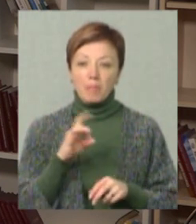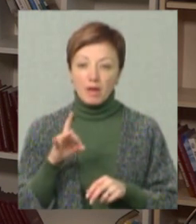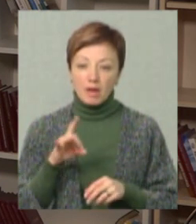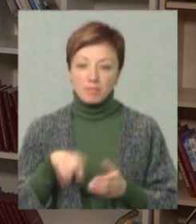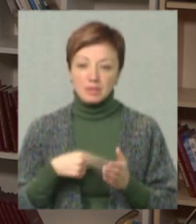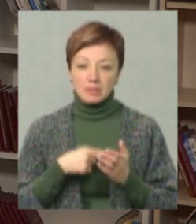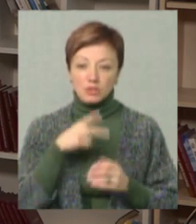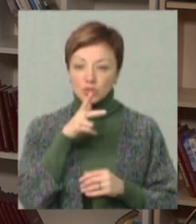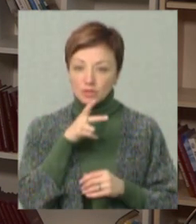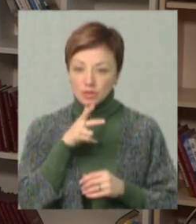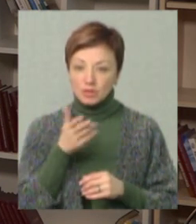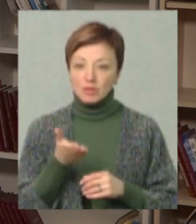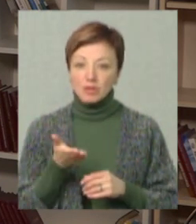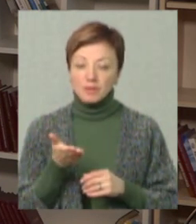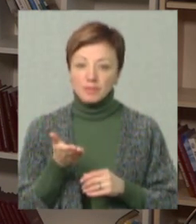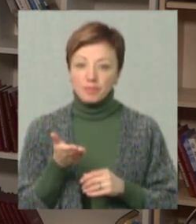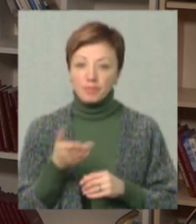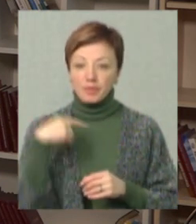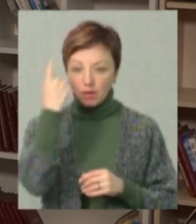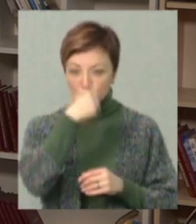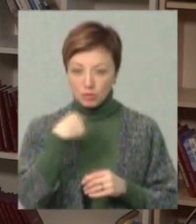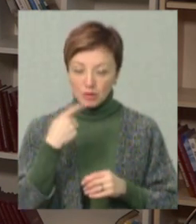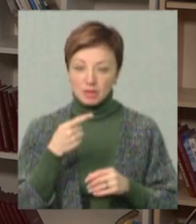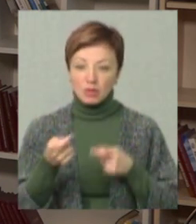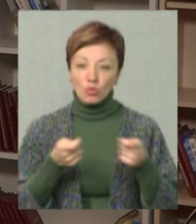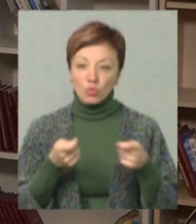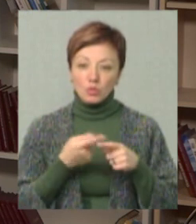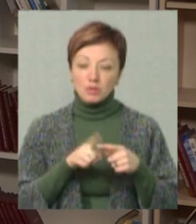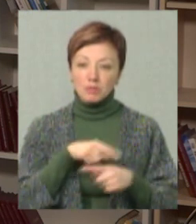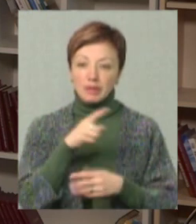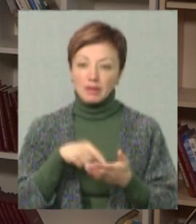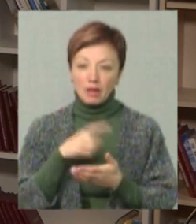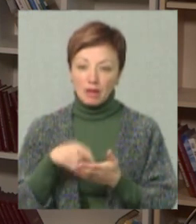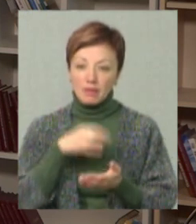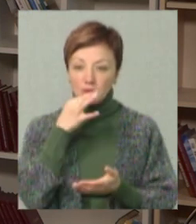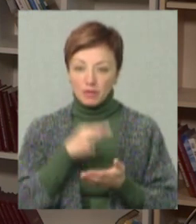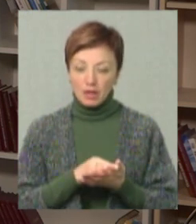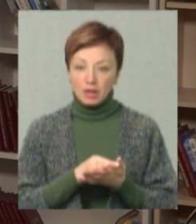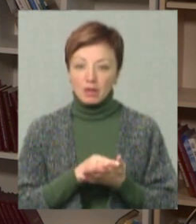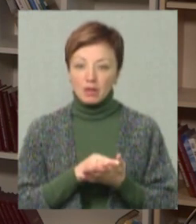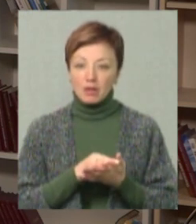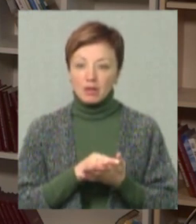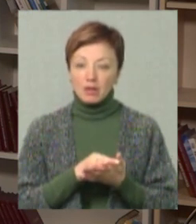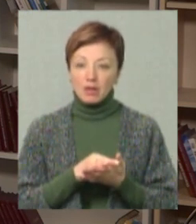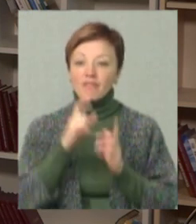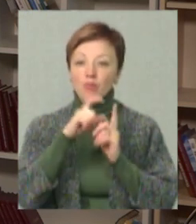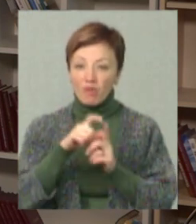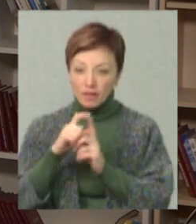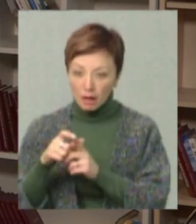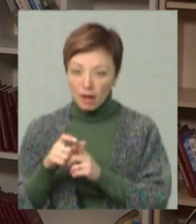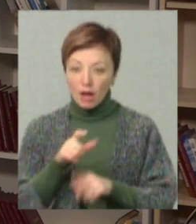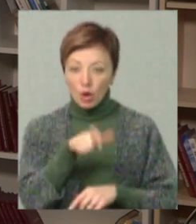він відповідає вимушеним переселенцям і, зокрема, досліджує це питання окремому порядку,